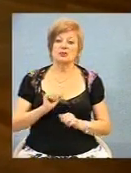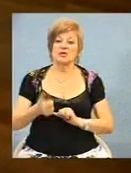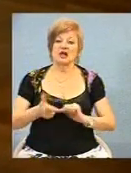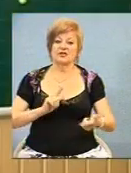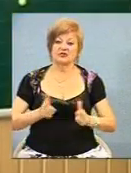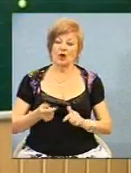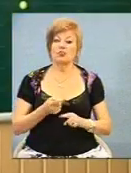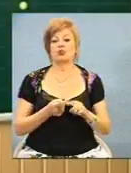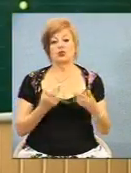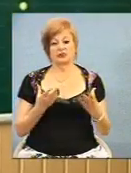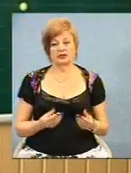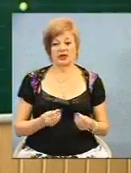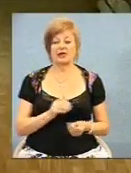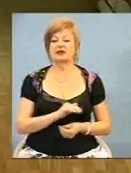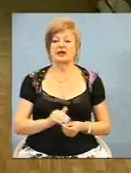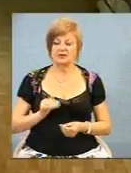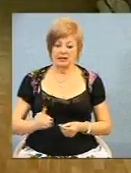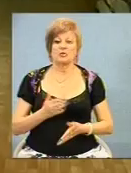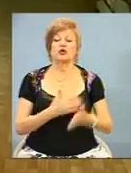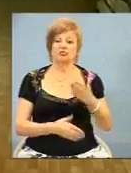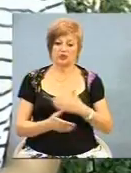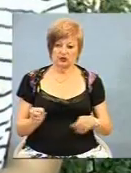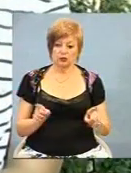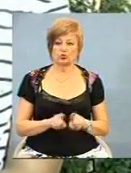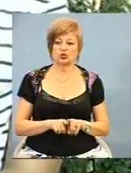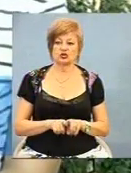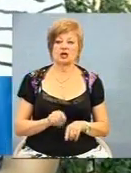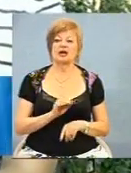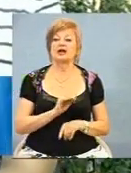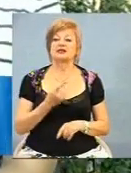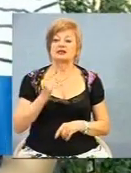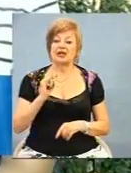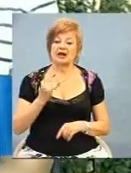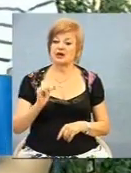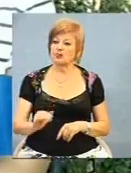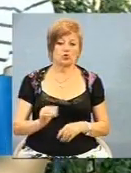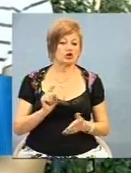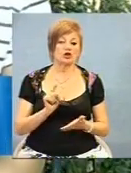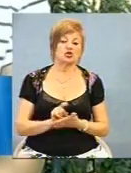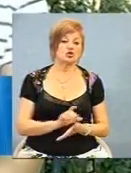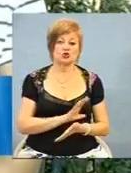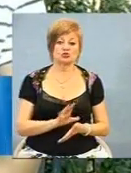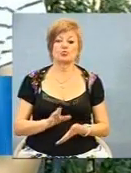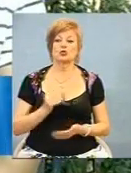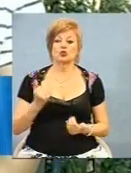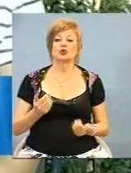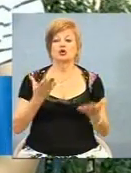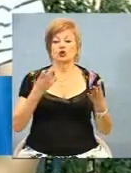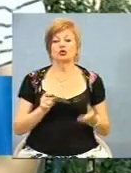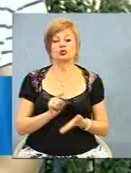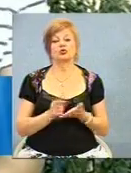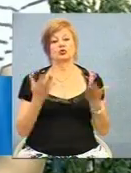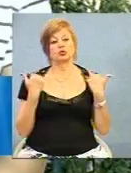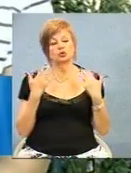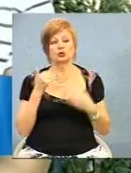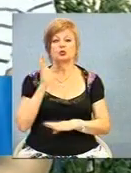по півдня. Стосується це і дітей із особливими потребами. Для цього дитина це не має бути. Він має днем відпочити,